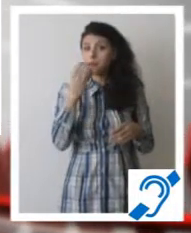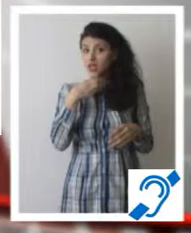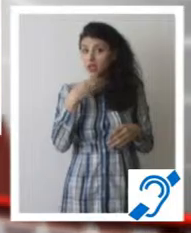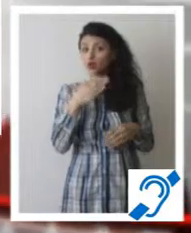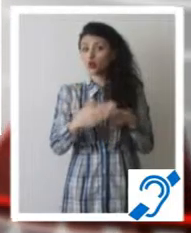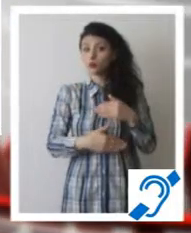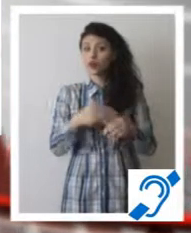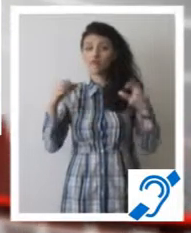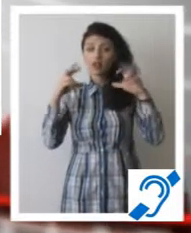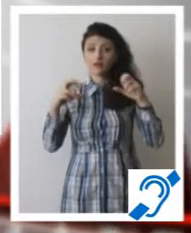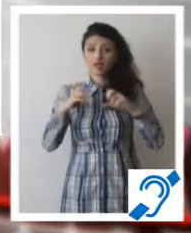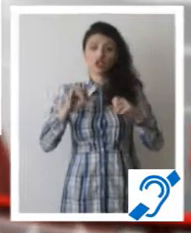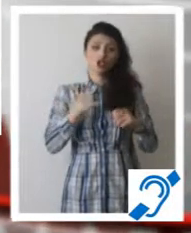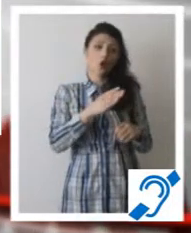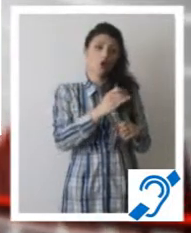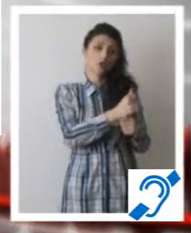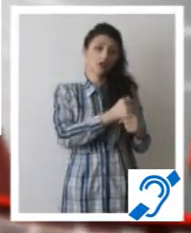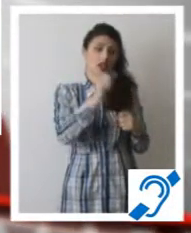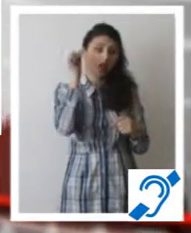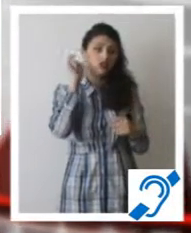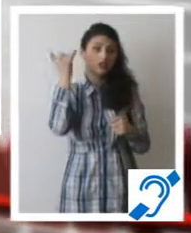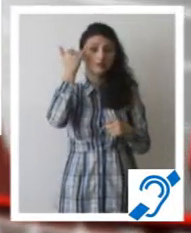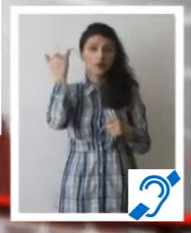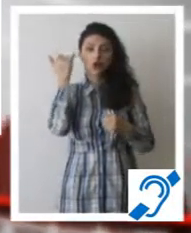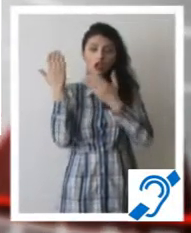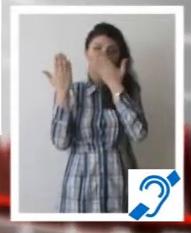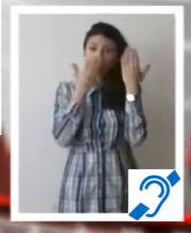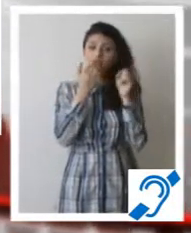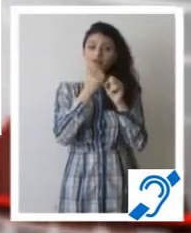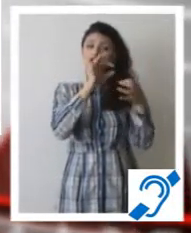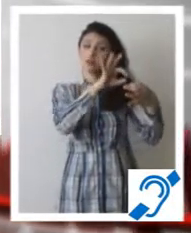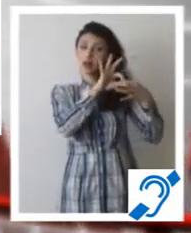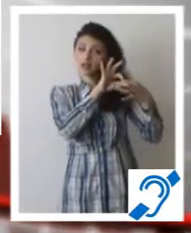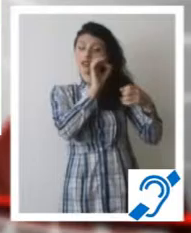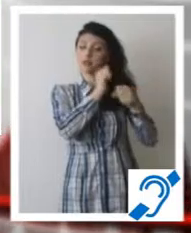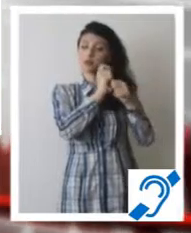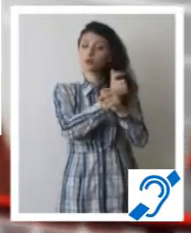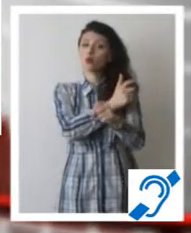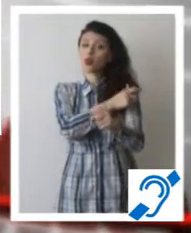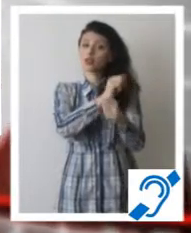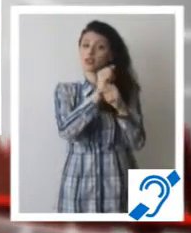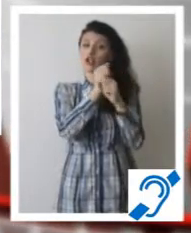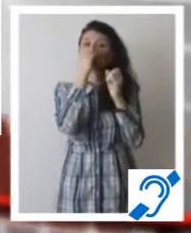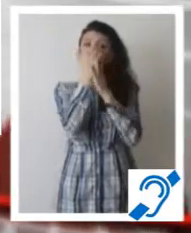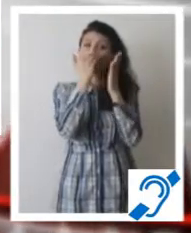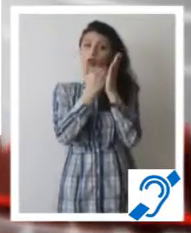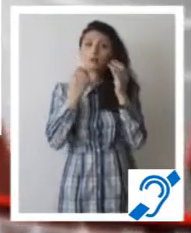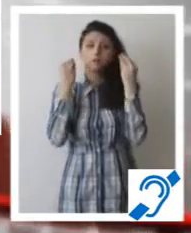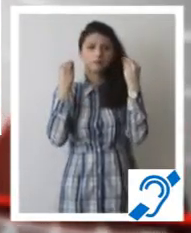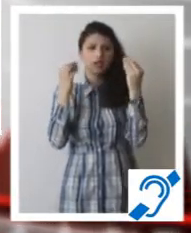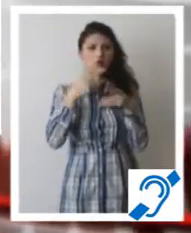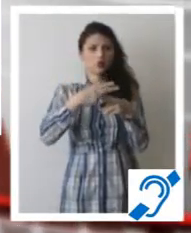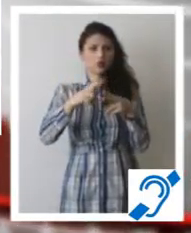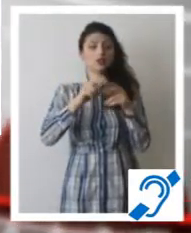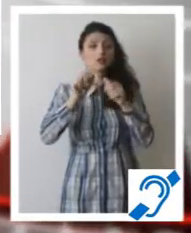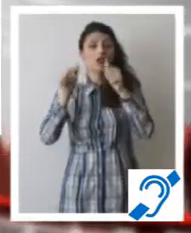verificărilor s-a decis ca între Consiliul Județean Argeș și Inspectoratul Școlar să se realizeze un parteneriat prin care se poate eficientiza programul, să fie tipărite afișe